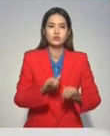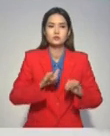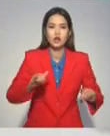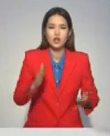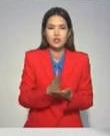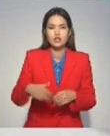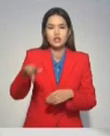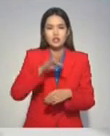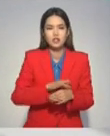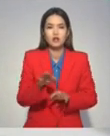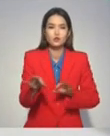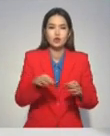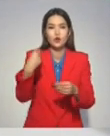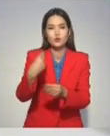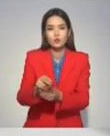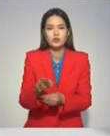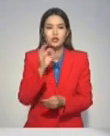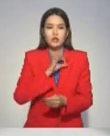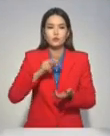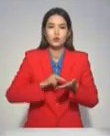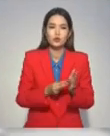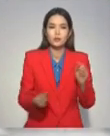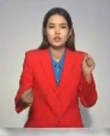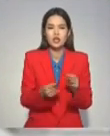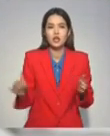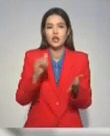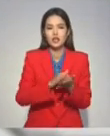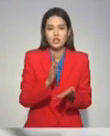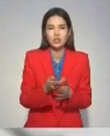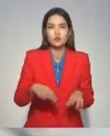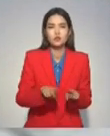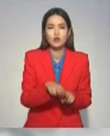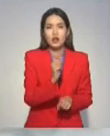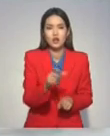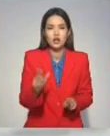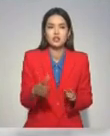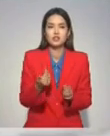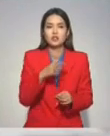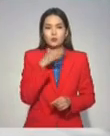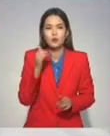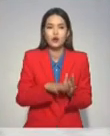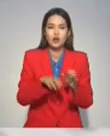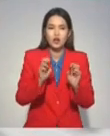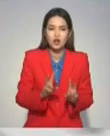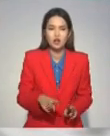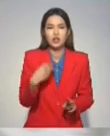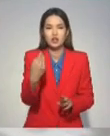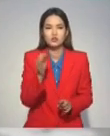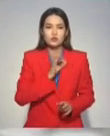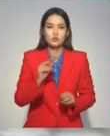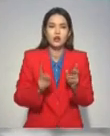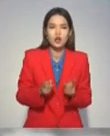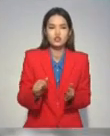сауда желісінен өнімді сатып алу бекітілген жоспарға сәйкес жүргізіледі. Сондай-ақ азаматтардың келіп түскен өтініштер ескеріледі. Өнімнің қауіпсіздігін